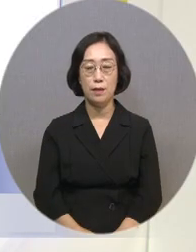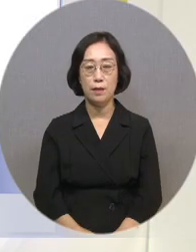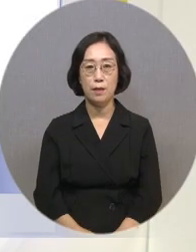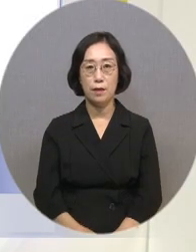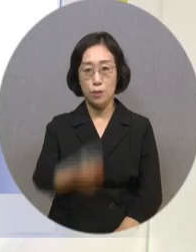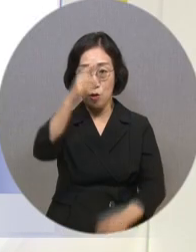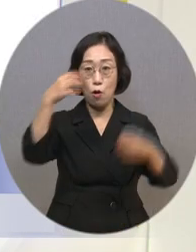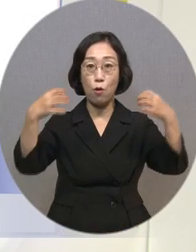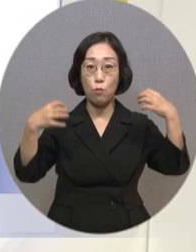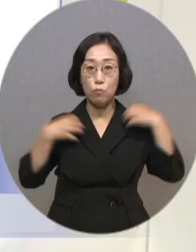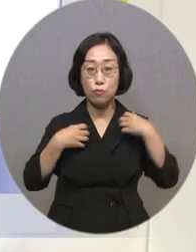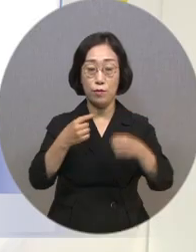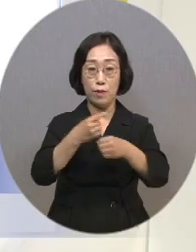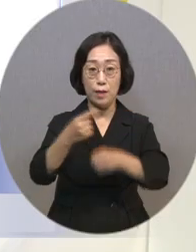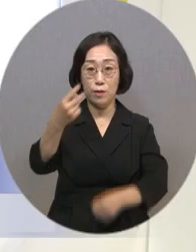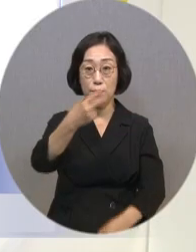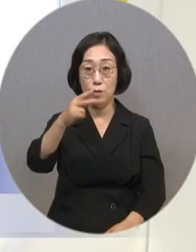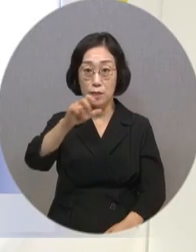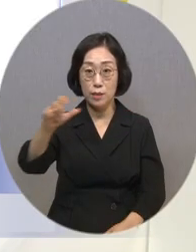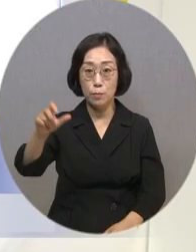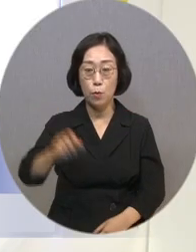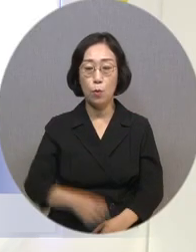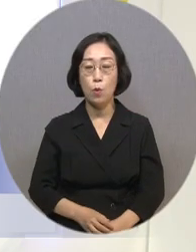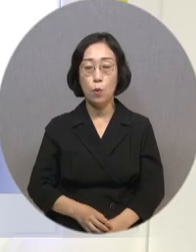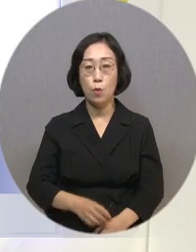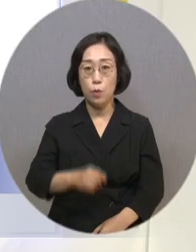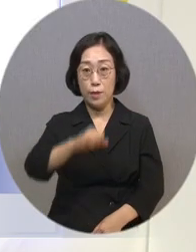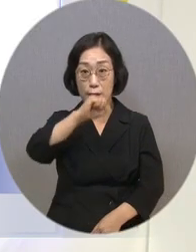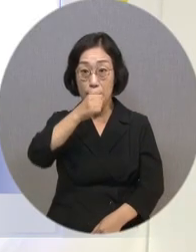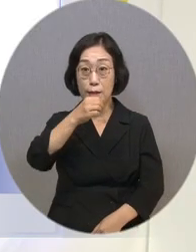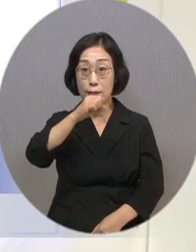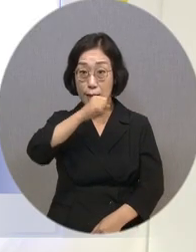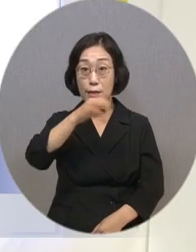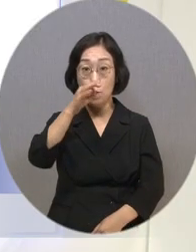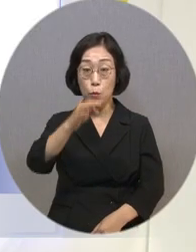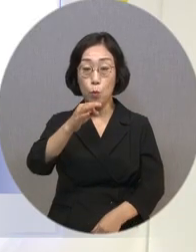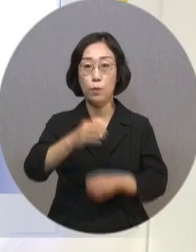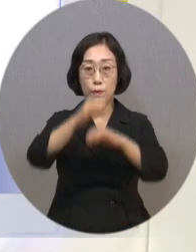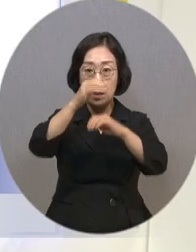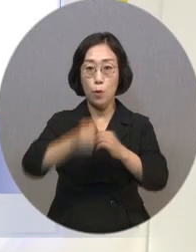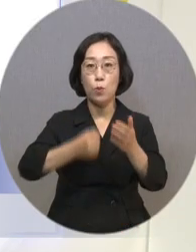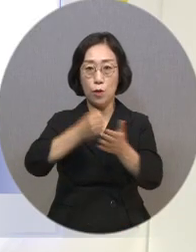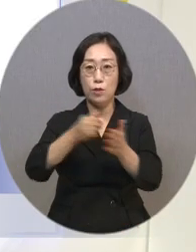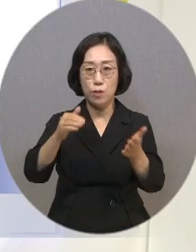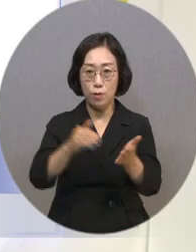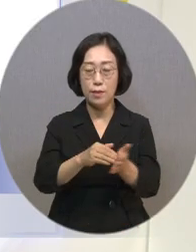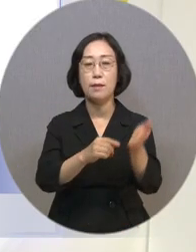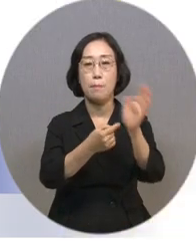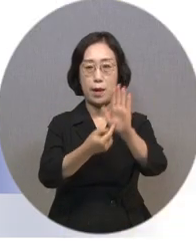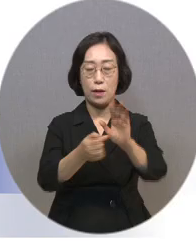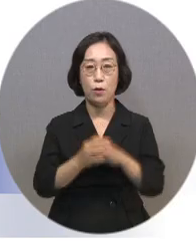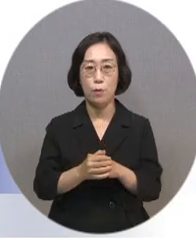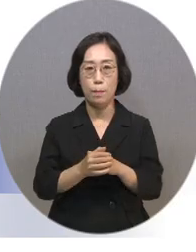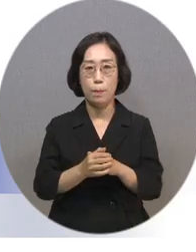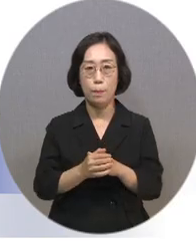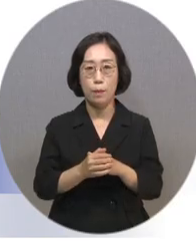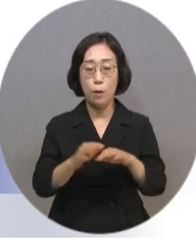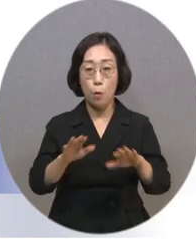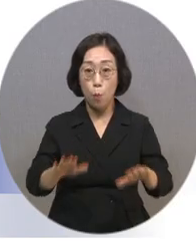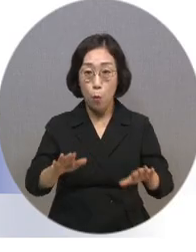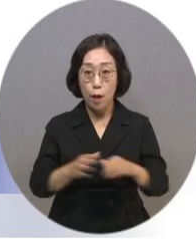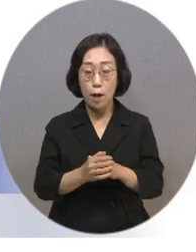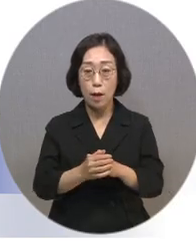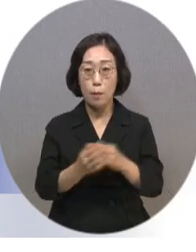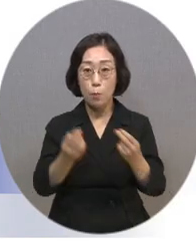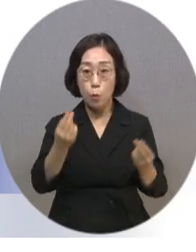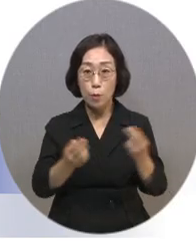보건복지부가 2025년 정부 예산안이 국무회의에서 의결됐다고 밝혔습니다 보건복지부는 올해